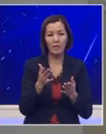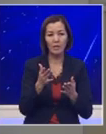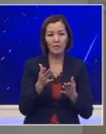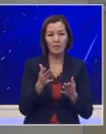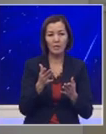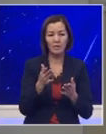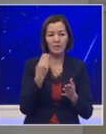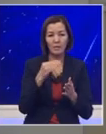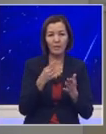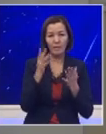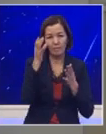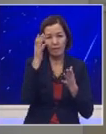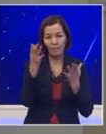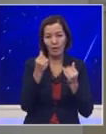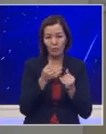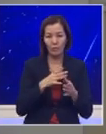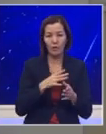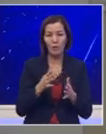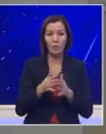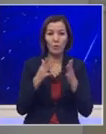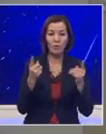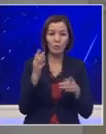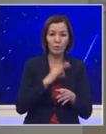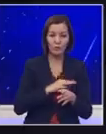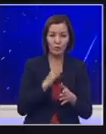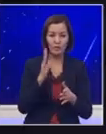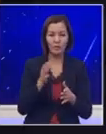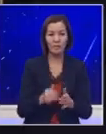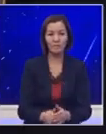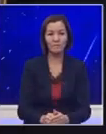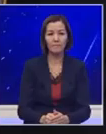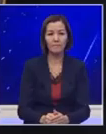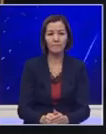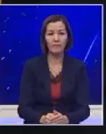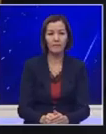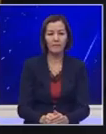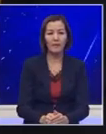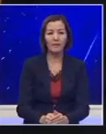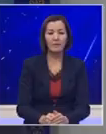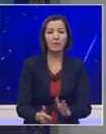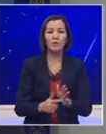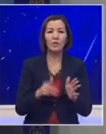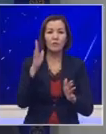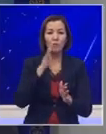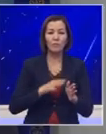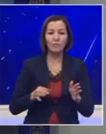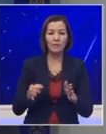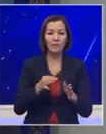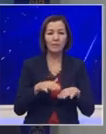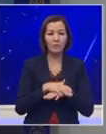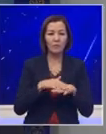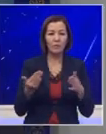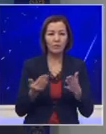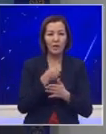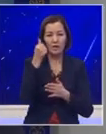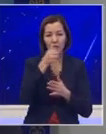ұрпақтың сапалы білім алуына зор үлес қосуымызға ықпал етеді. Жетісу облысы тұрғындарын жаңа жыл